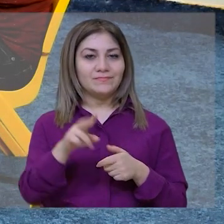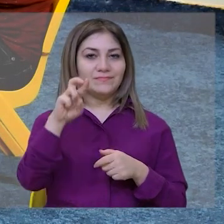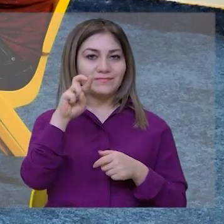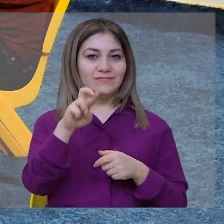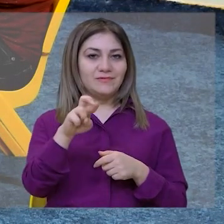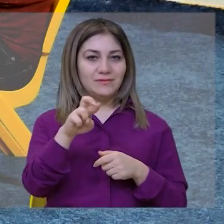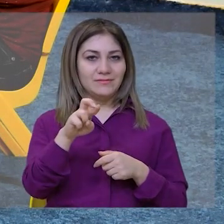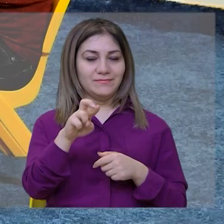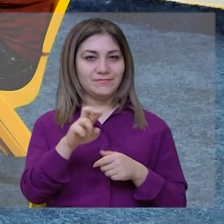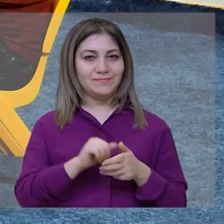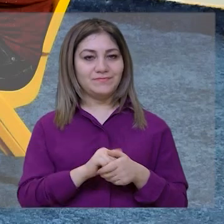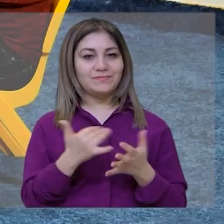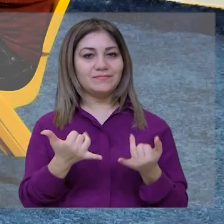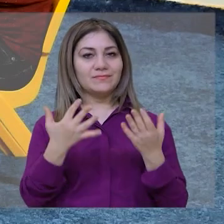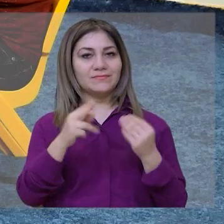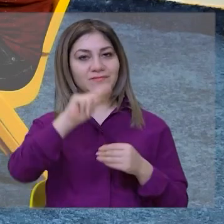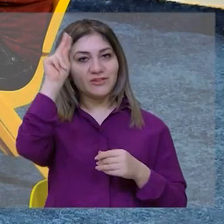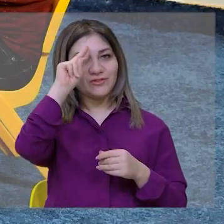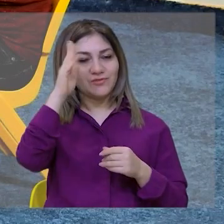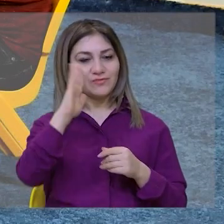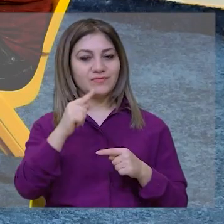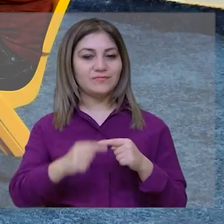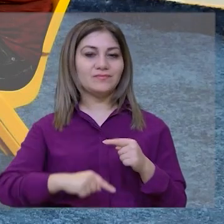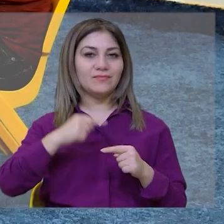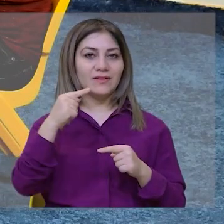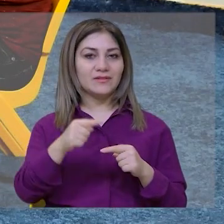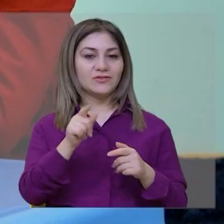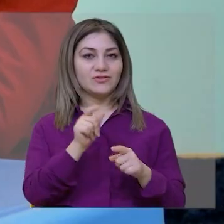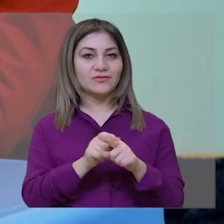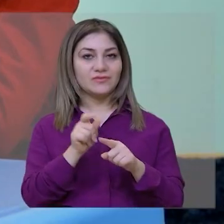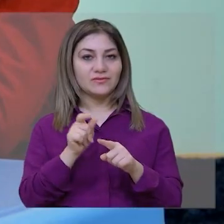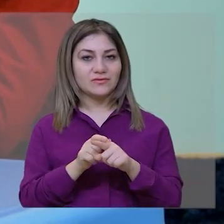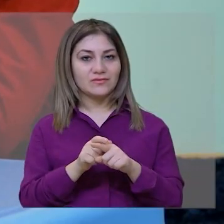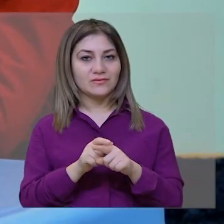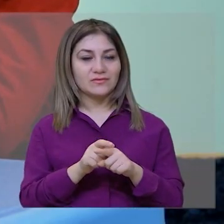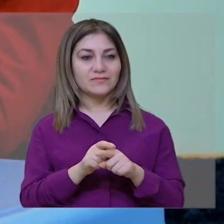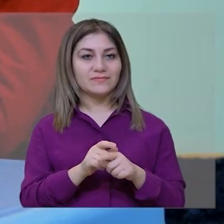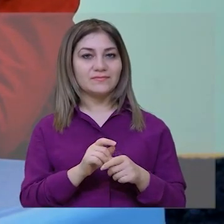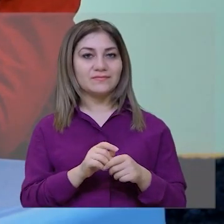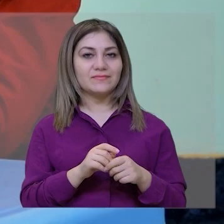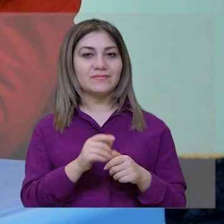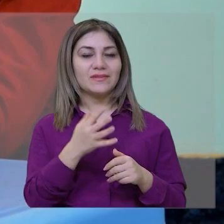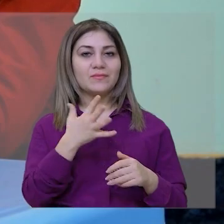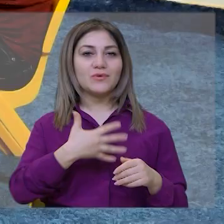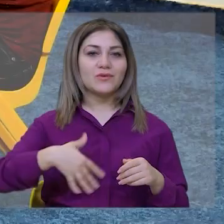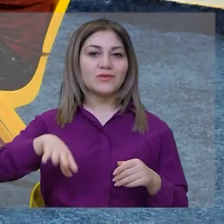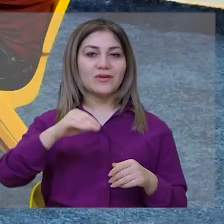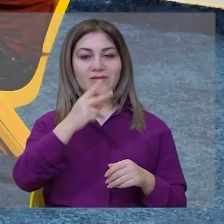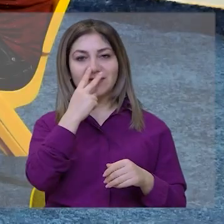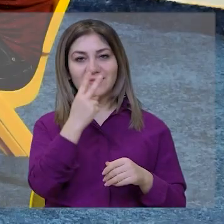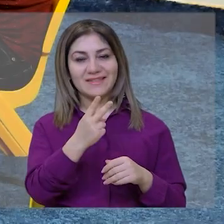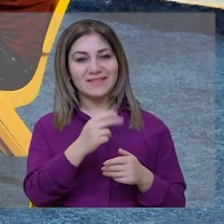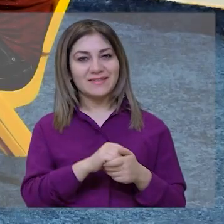Հ-տարի. Այսօր միասին սովորելու ենք հաջորդ տարը, որը ես շտապեցի ձեզ բոլորին ցույց